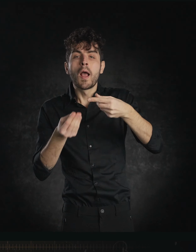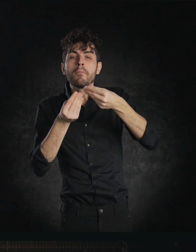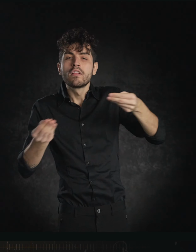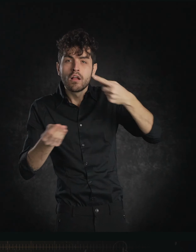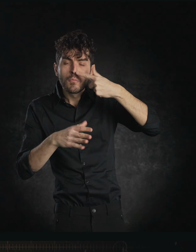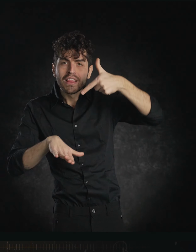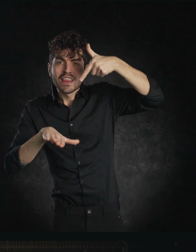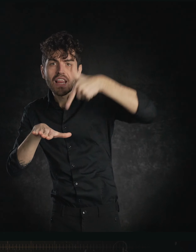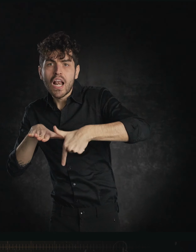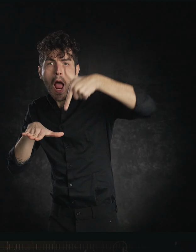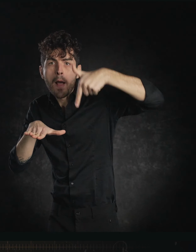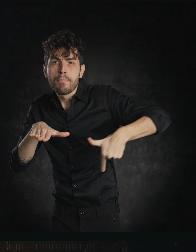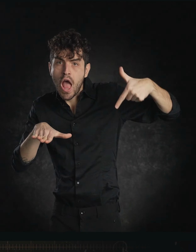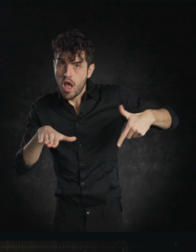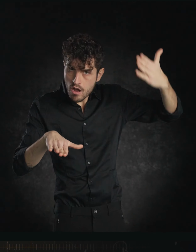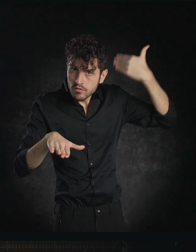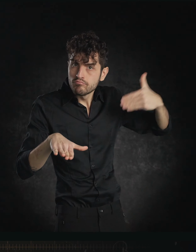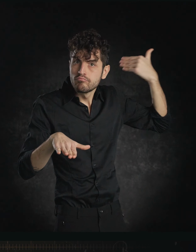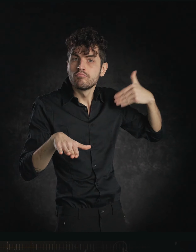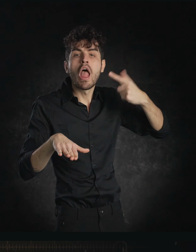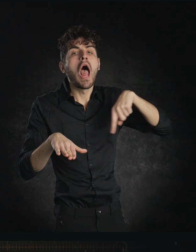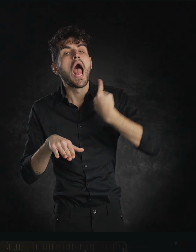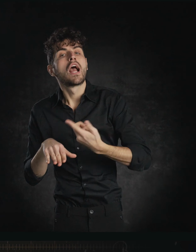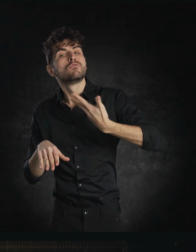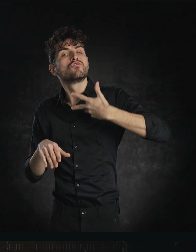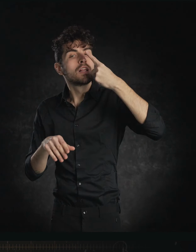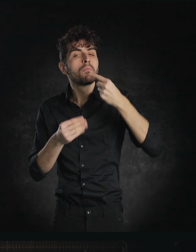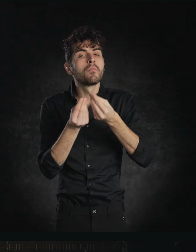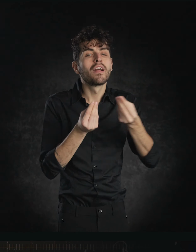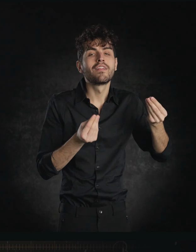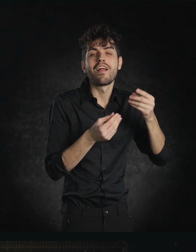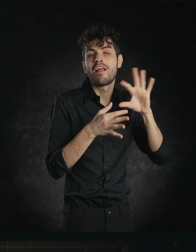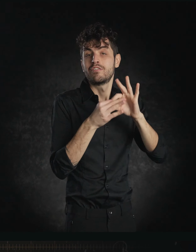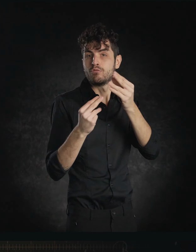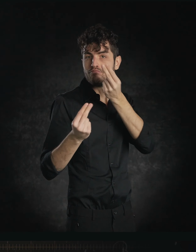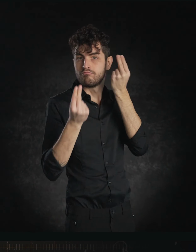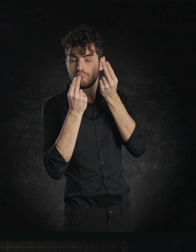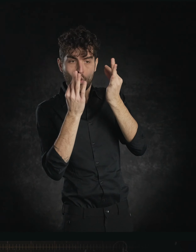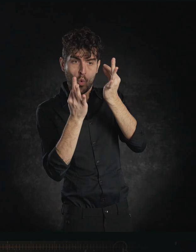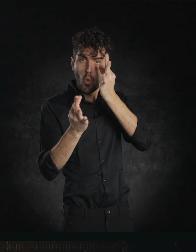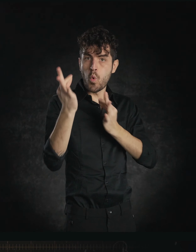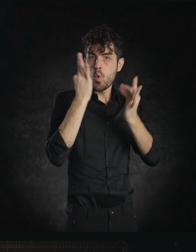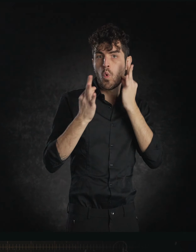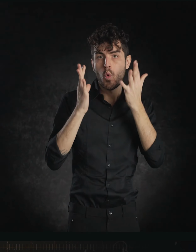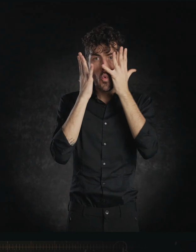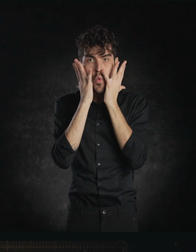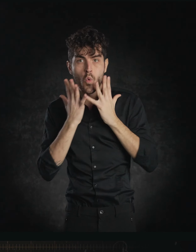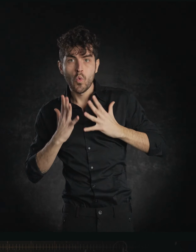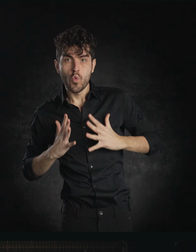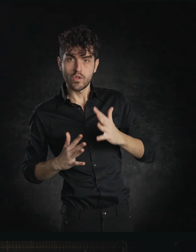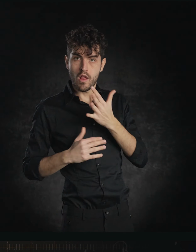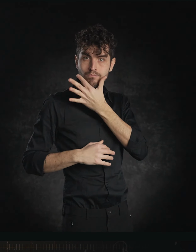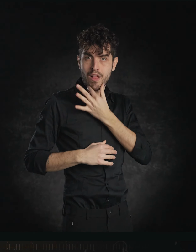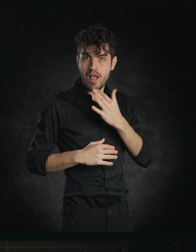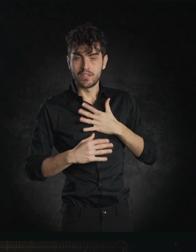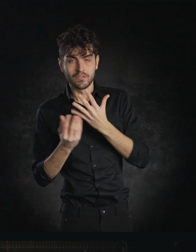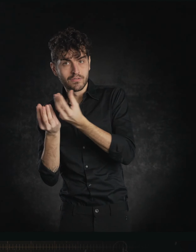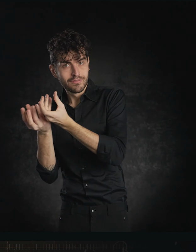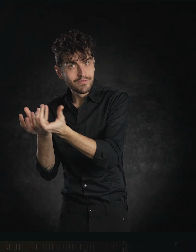dei trapani. Anche lui ha degli oggetti della